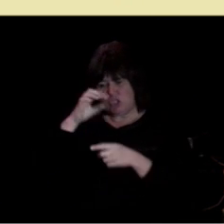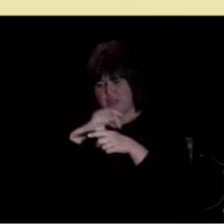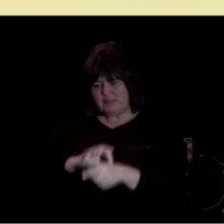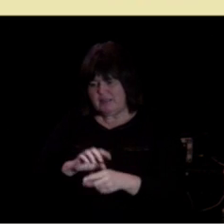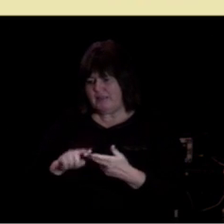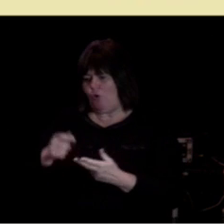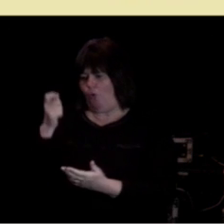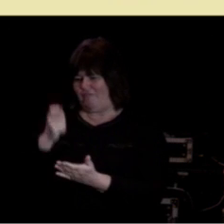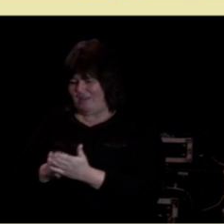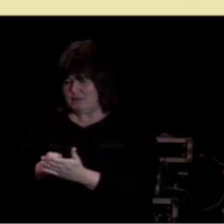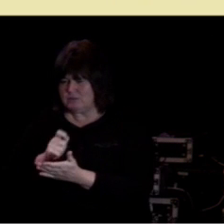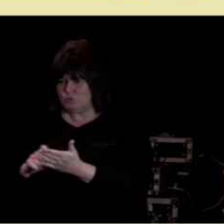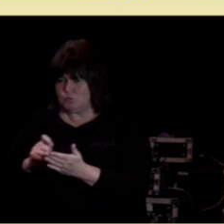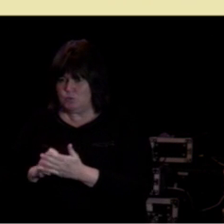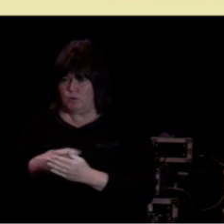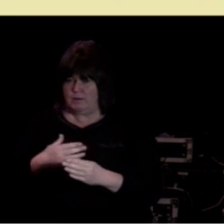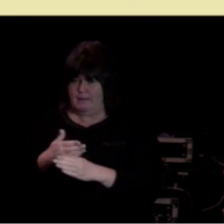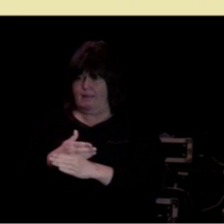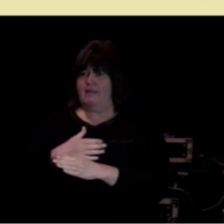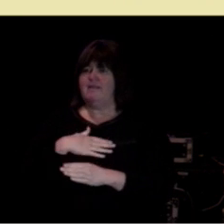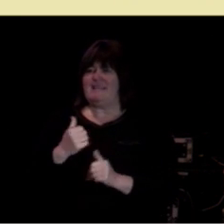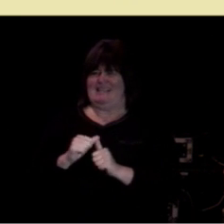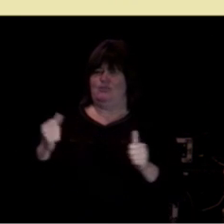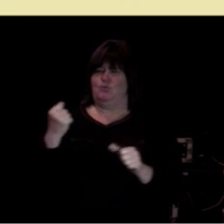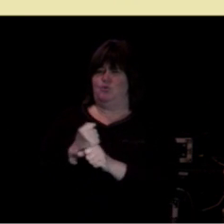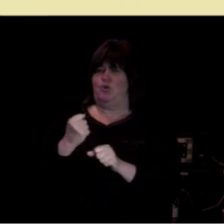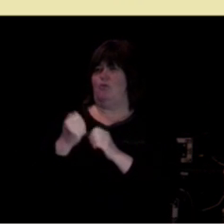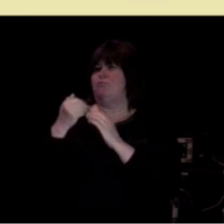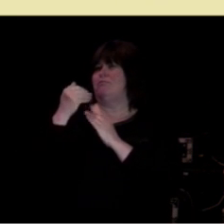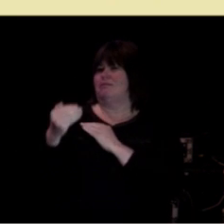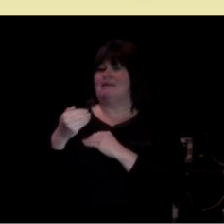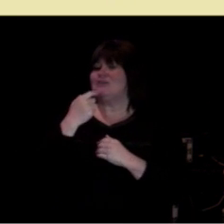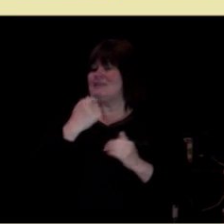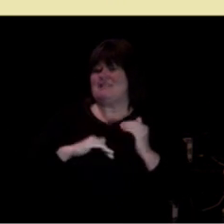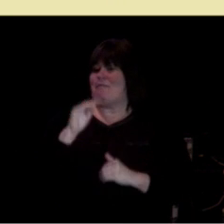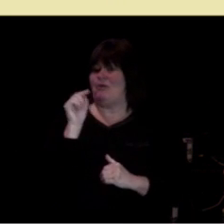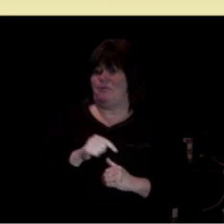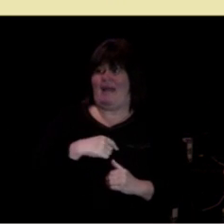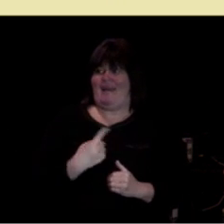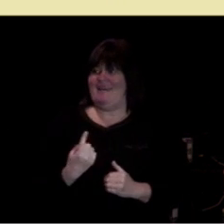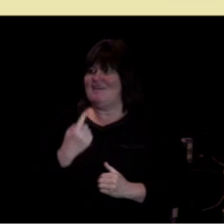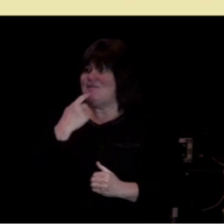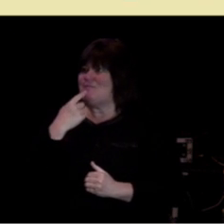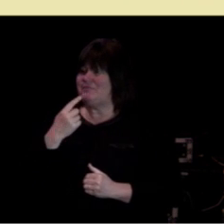jobb, jeg skal ikke si mer om det nå. Og det var det jeg hadde tenkt å si. Takk for meg.